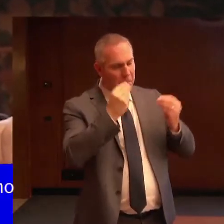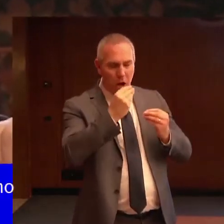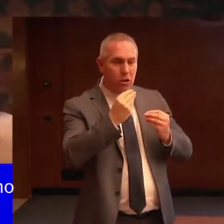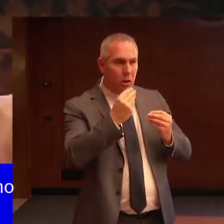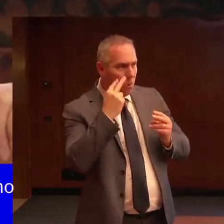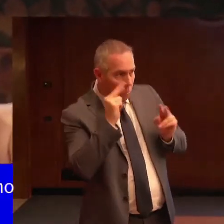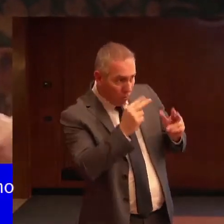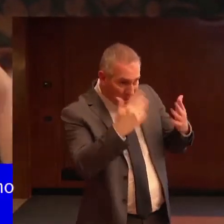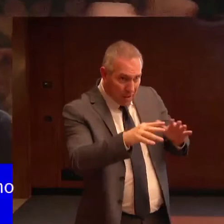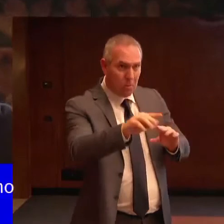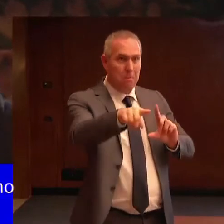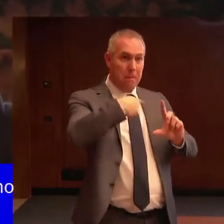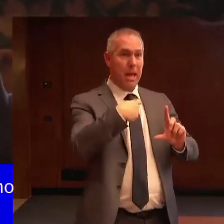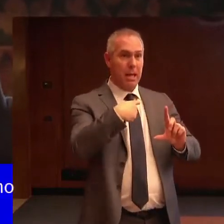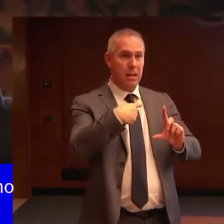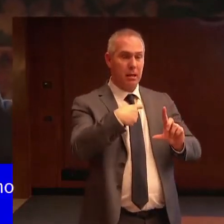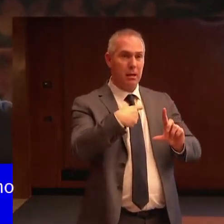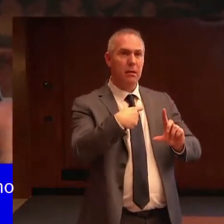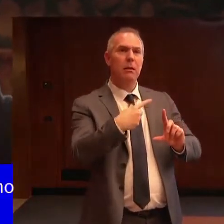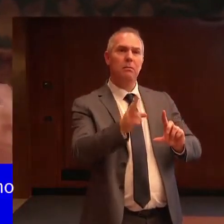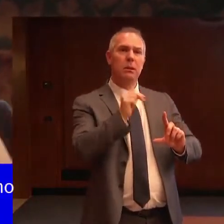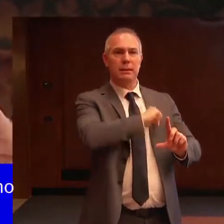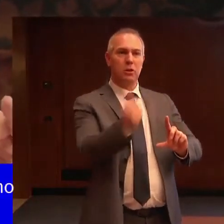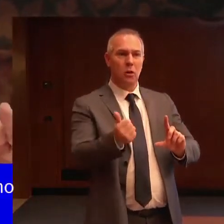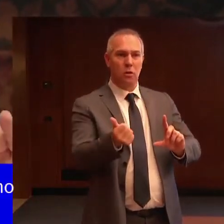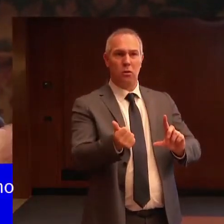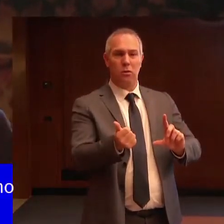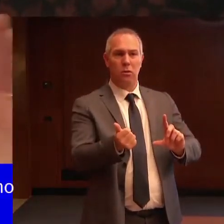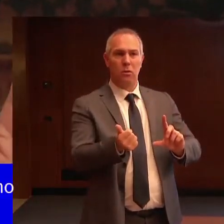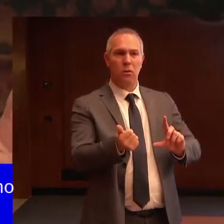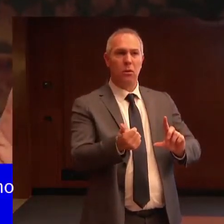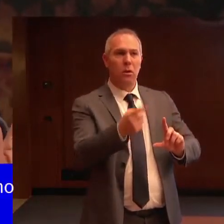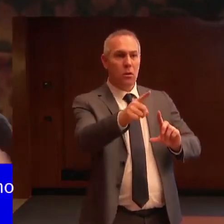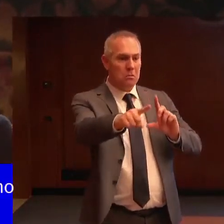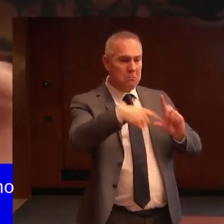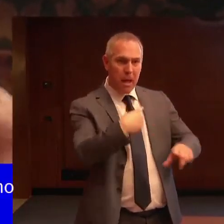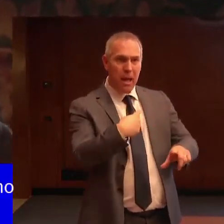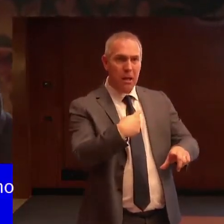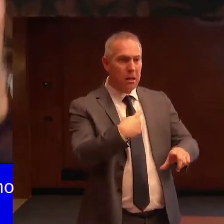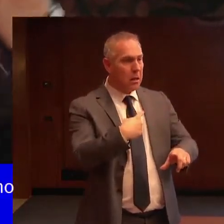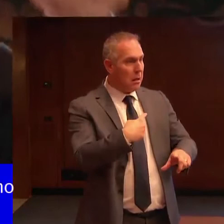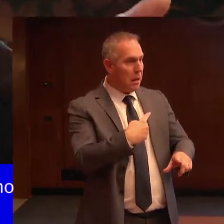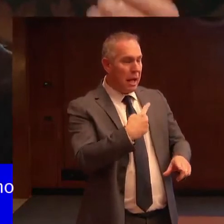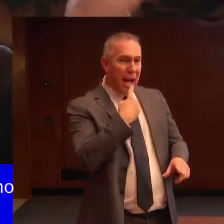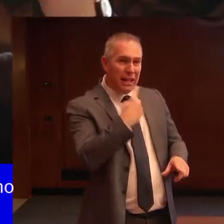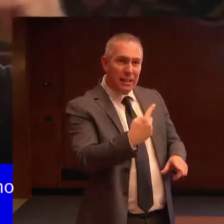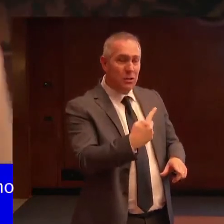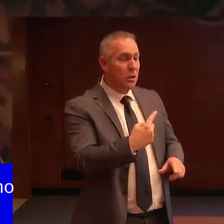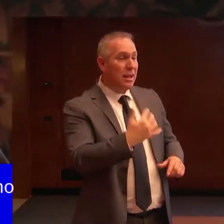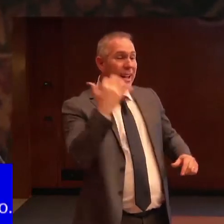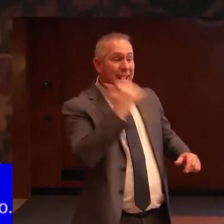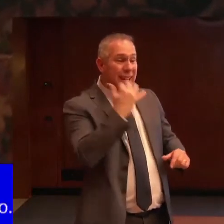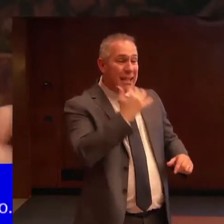mail dicendomi sì, no. Mi hanno mandato una mail entusiasta dicendo non si ride di, si